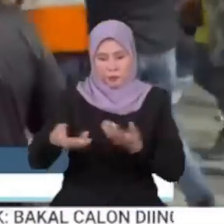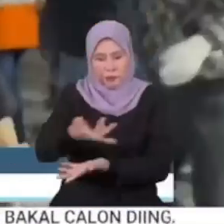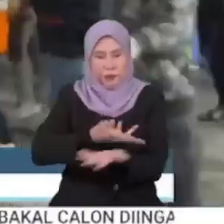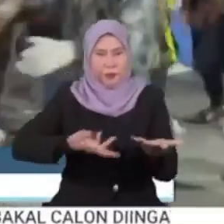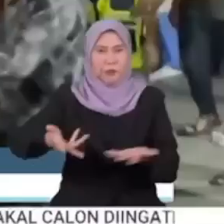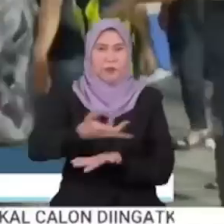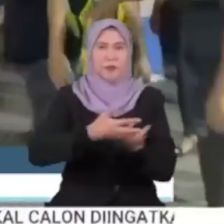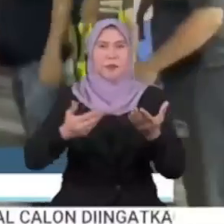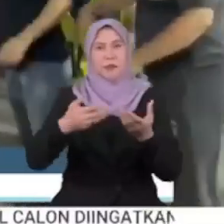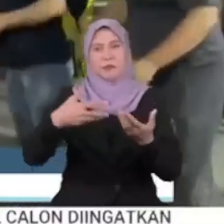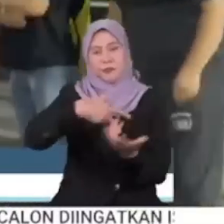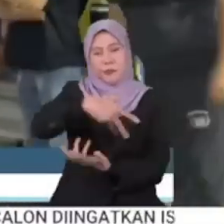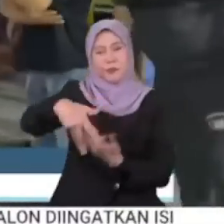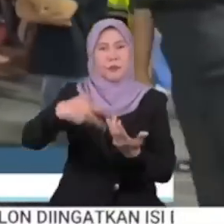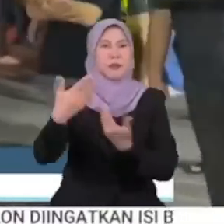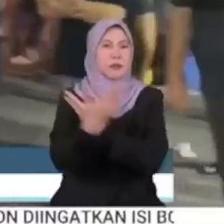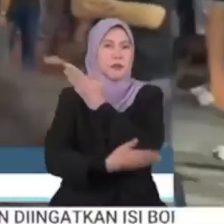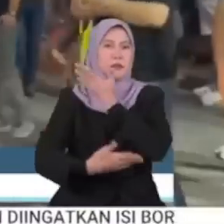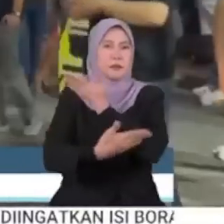antara negara.